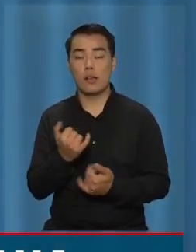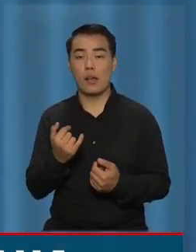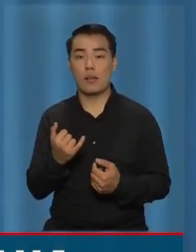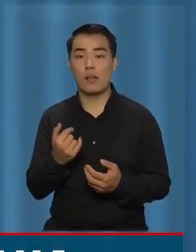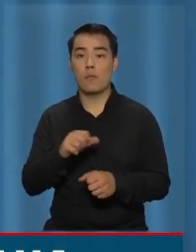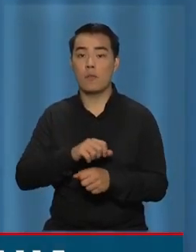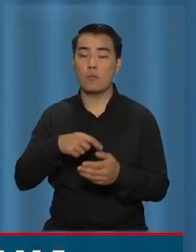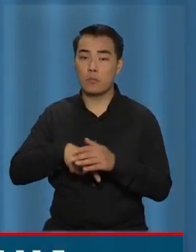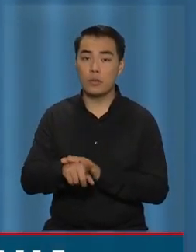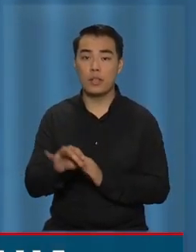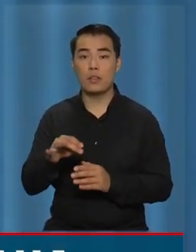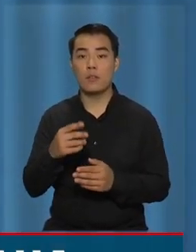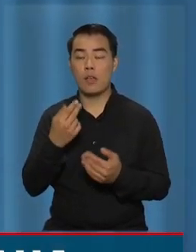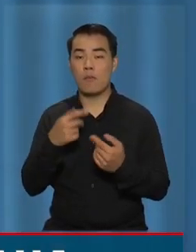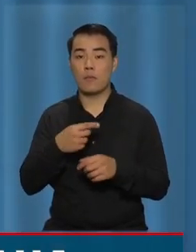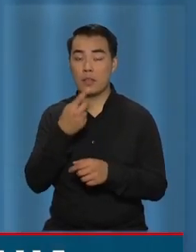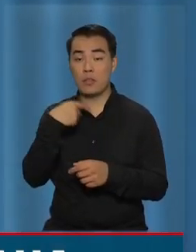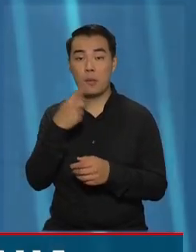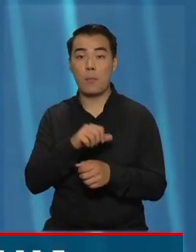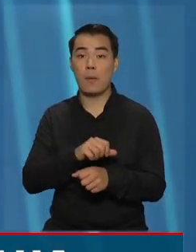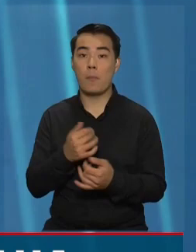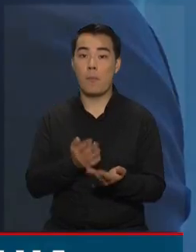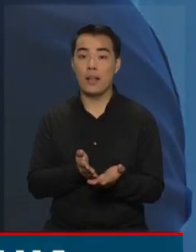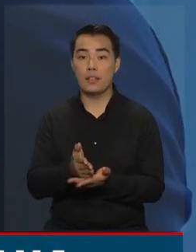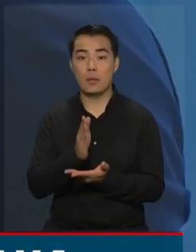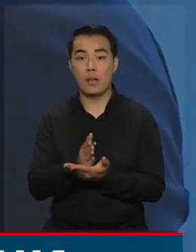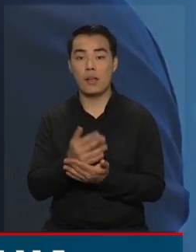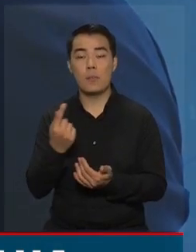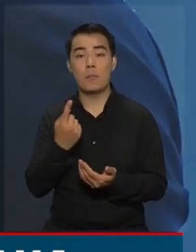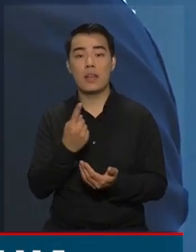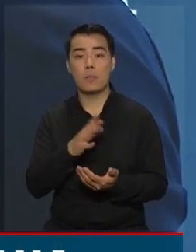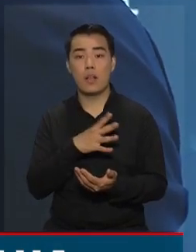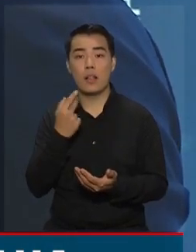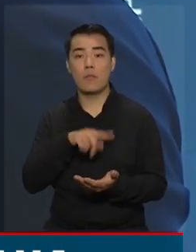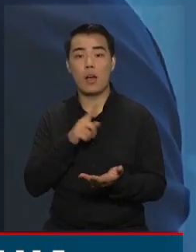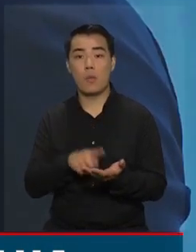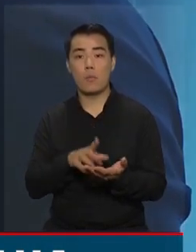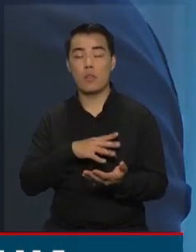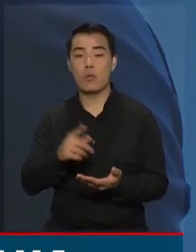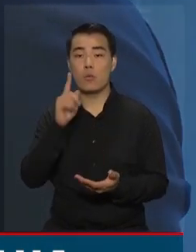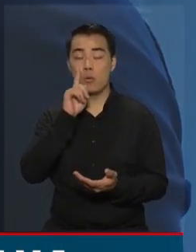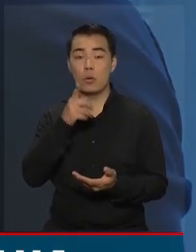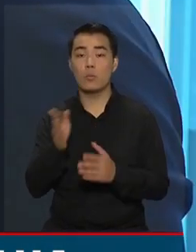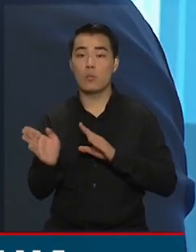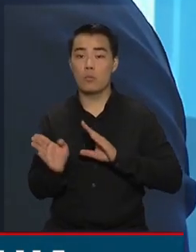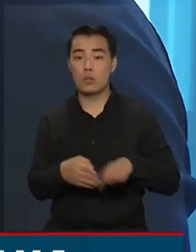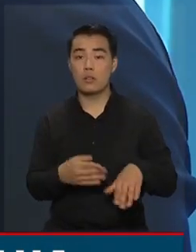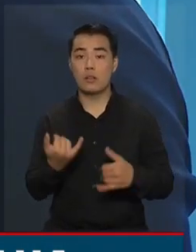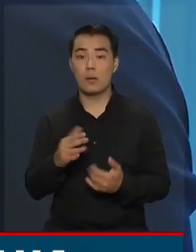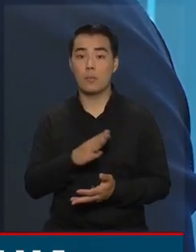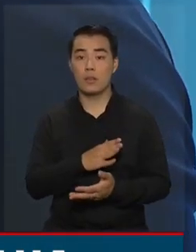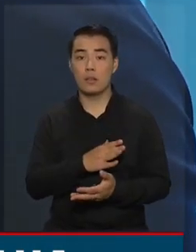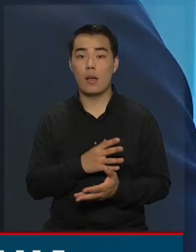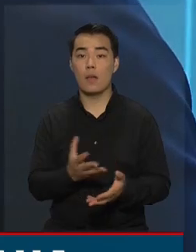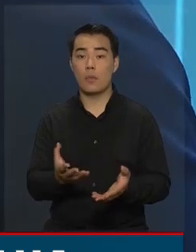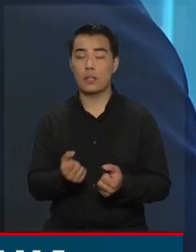внешней и внутренней политики. Вот мы и вернулись, да, к вопросу первому, когда я говорила, что спустя год принятия,